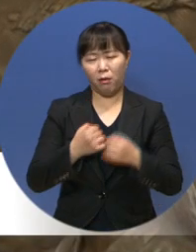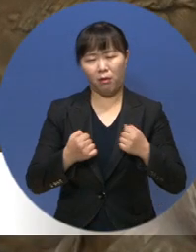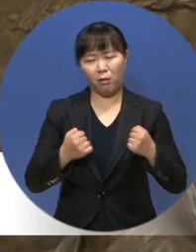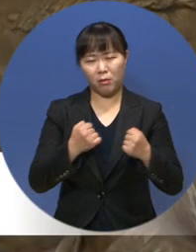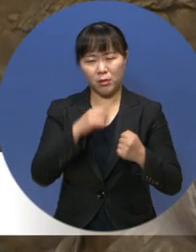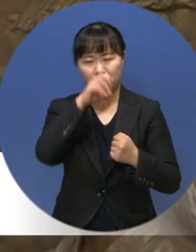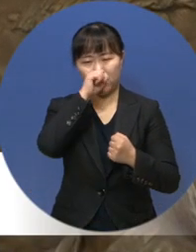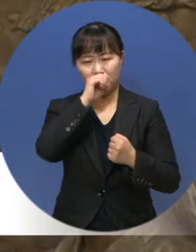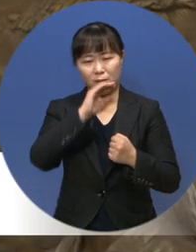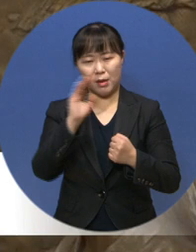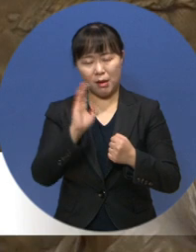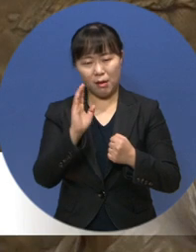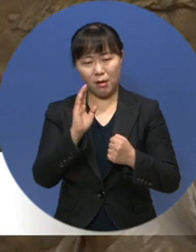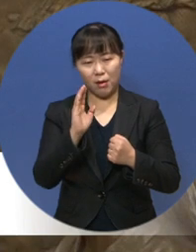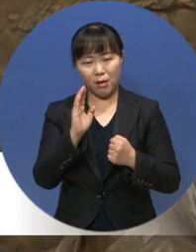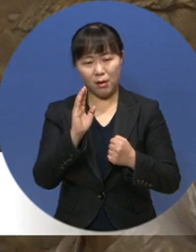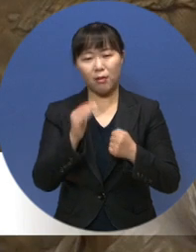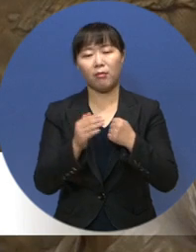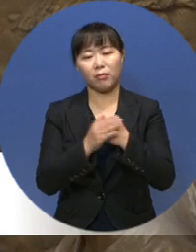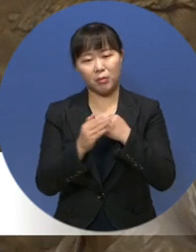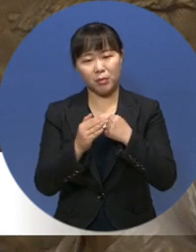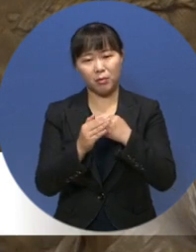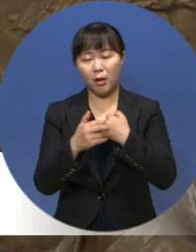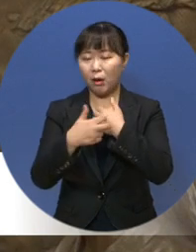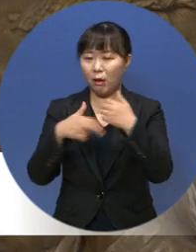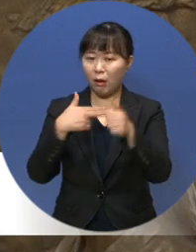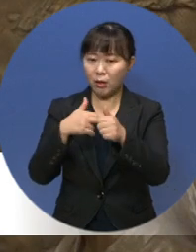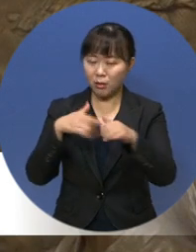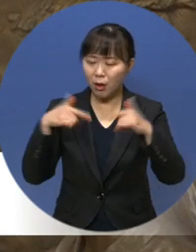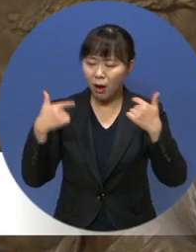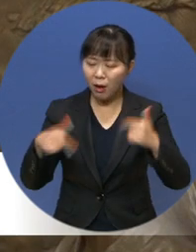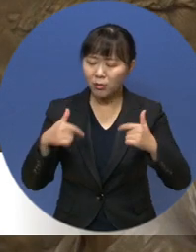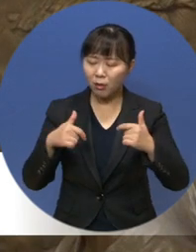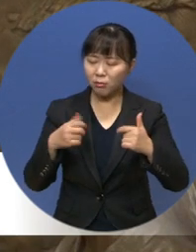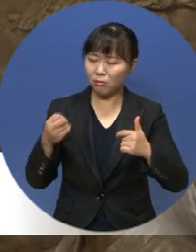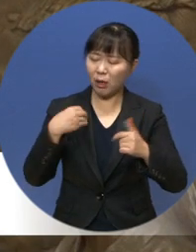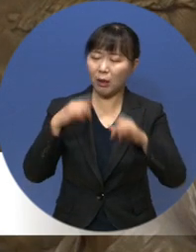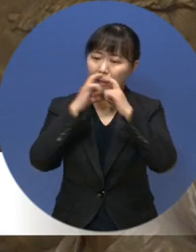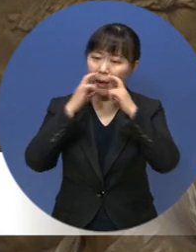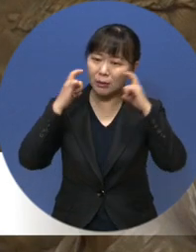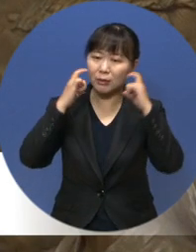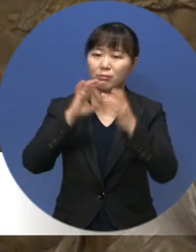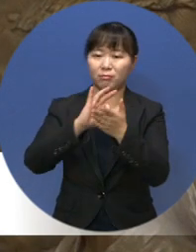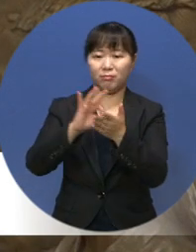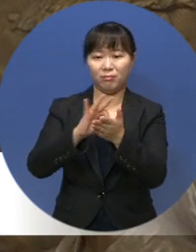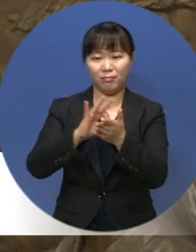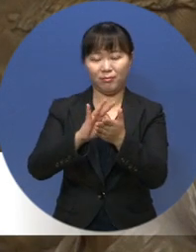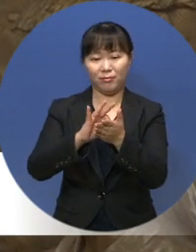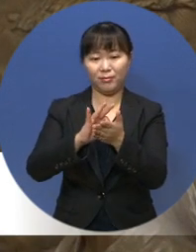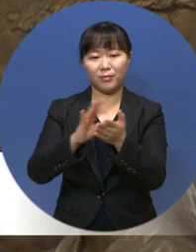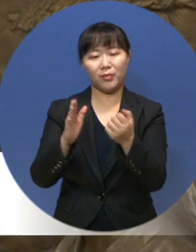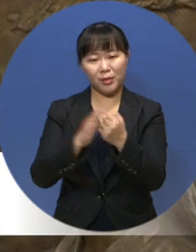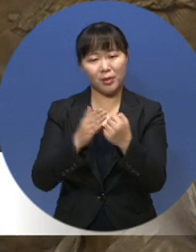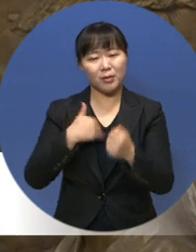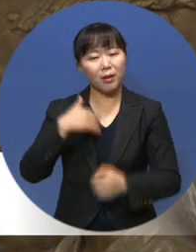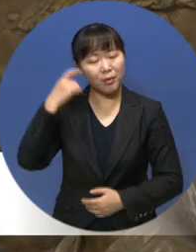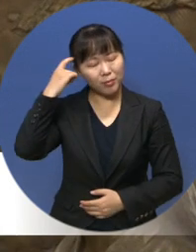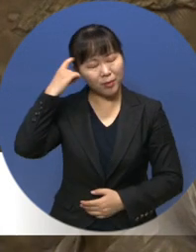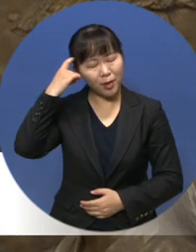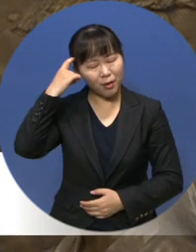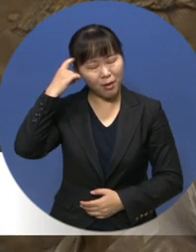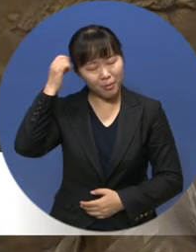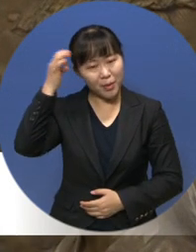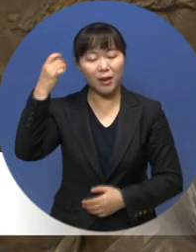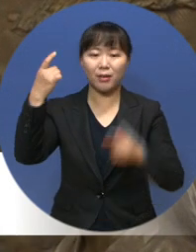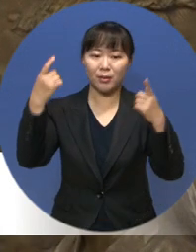해서 건강이 이제 안 좋다 하니까 의사들이 항상 마스크를 써야 된다 이런 데서 아마 제가 생각이 된것